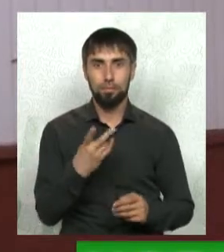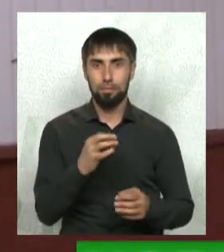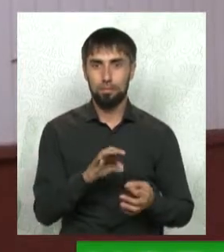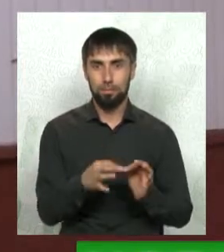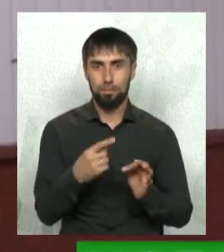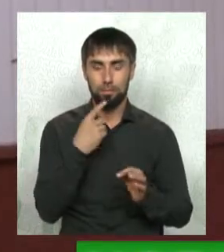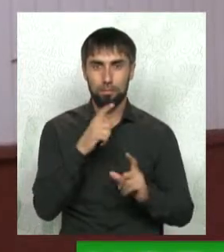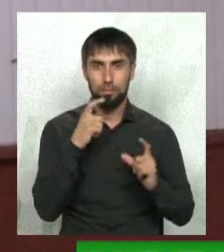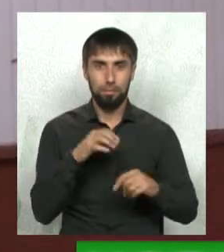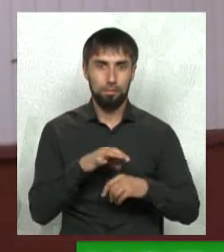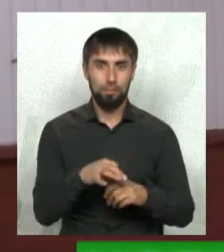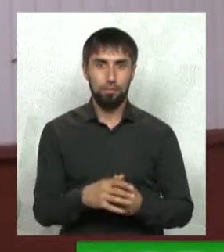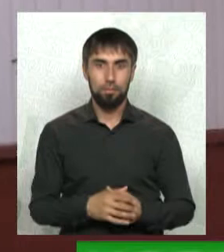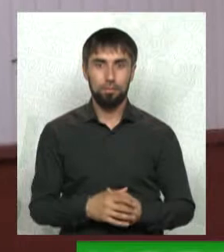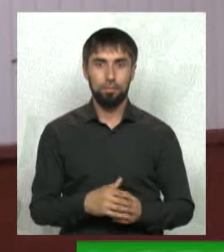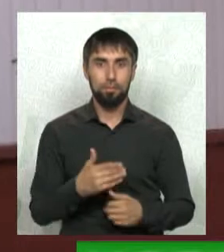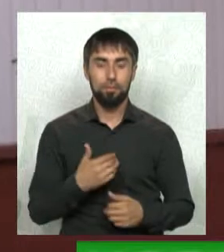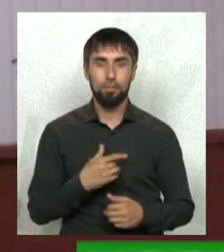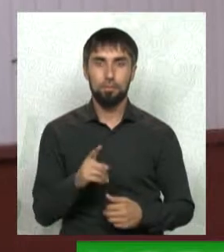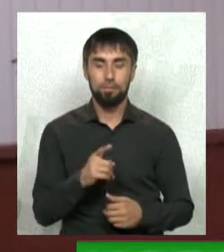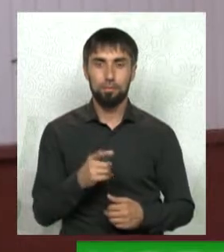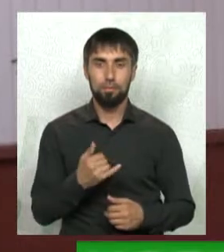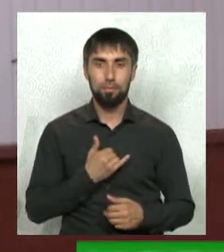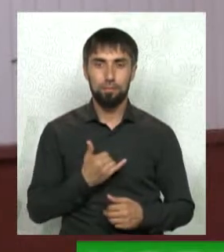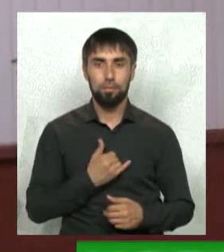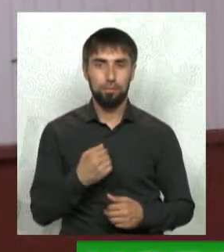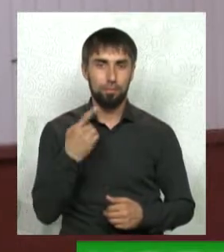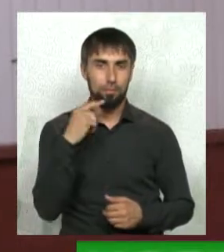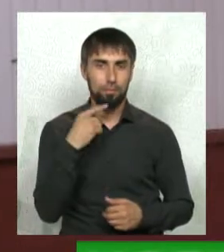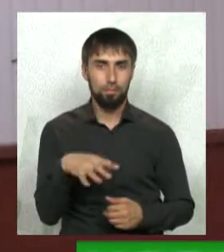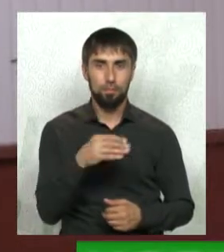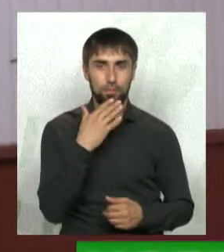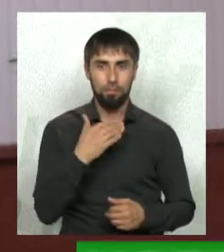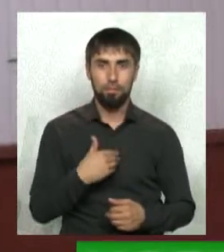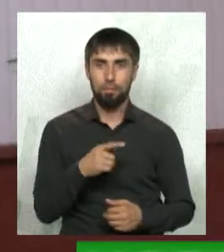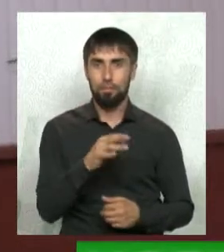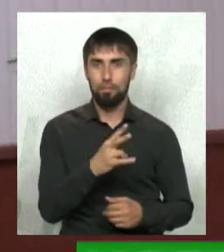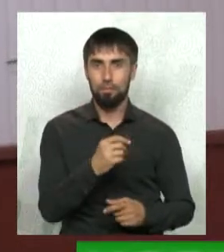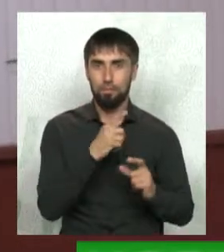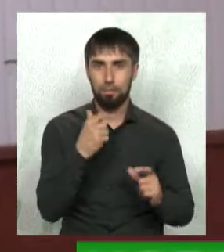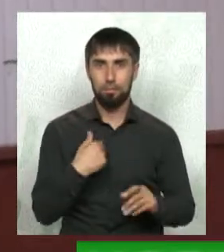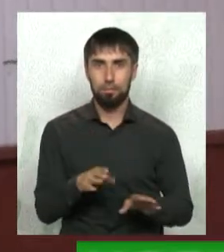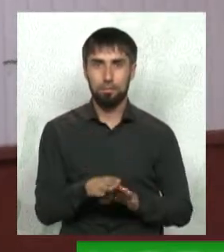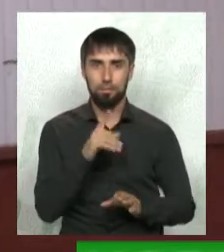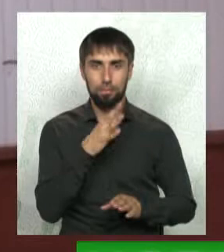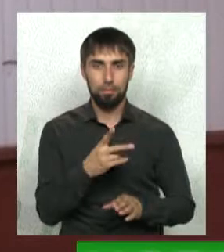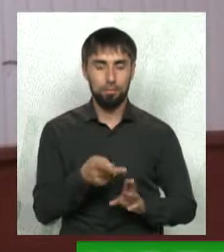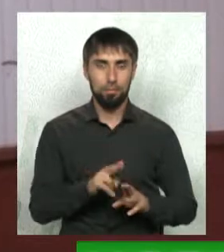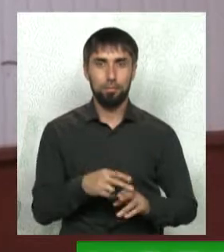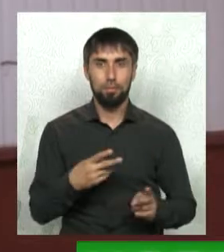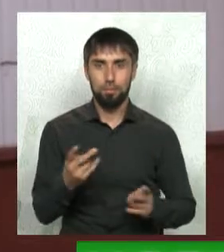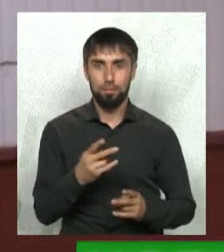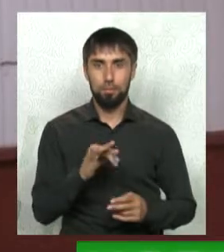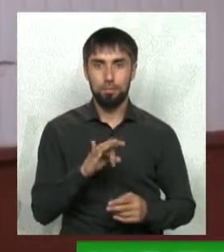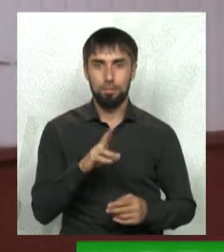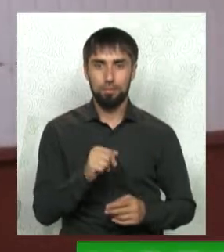маслири. Рейди, он фут, эх, это же надо. Арчу и улыц, ази улыц, ази. Ну, это надо